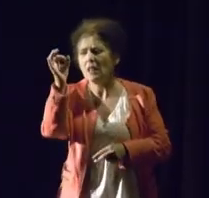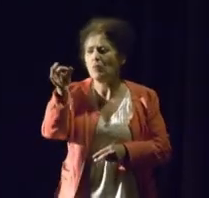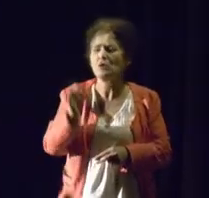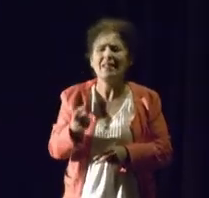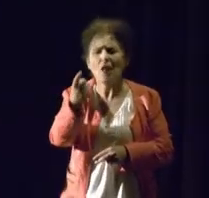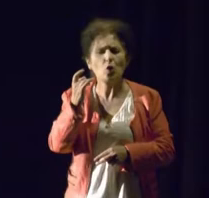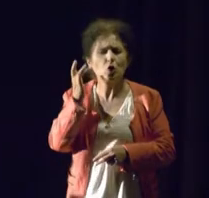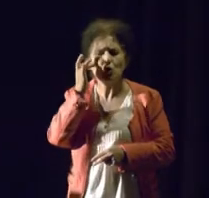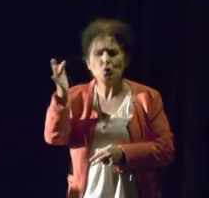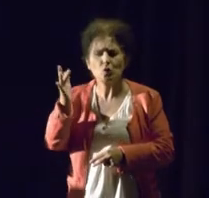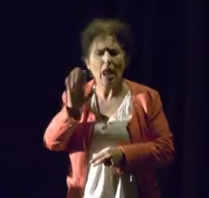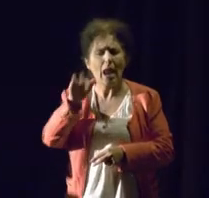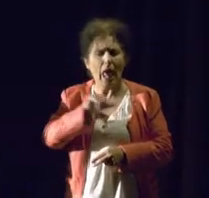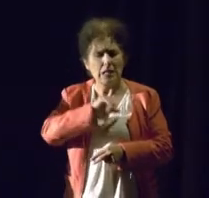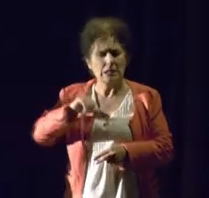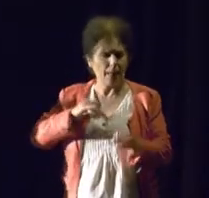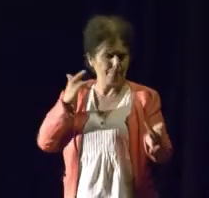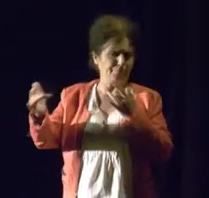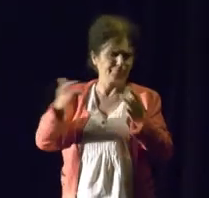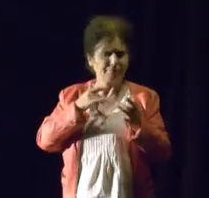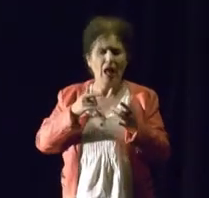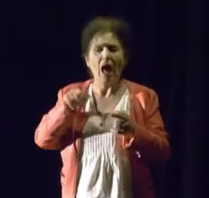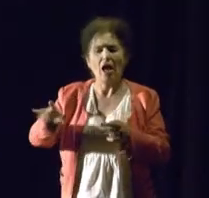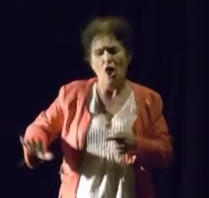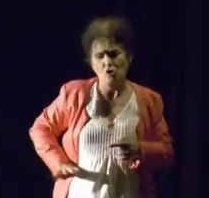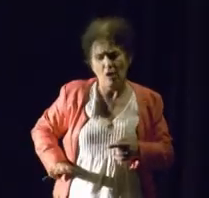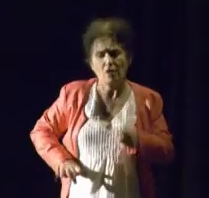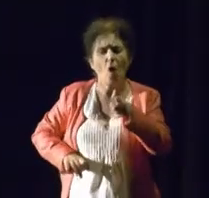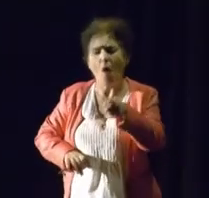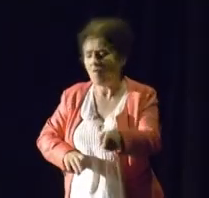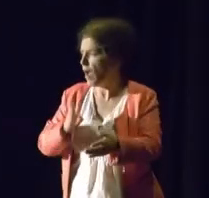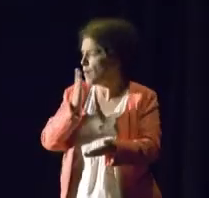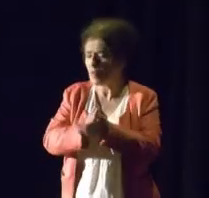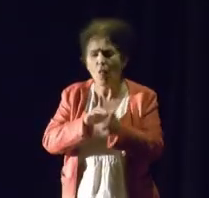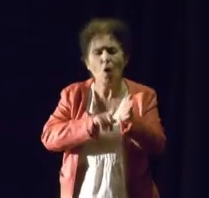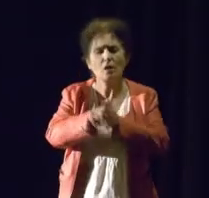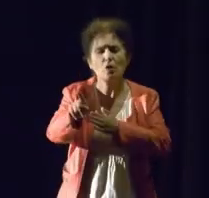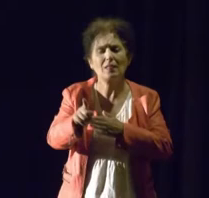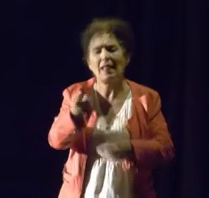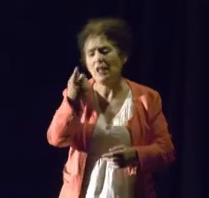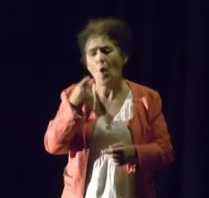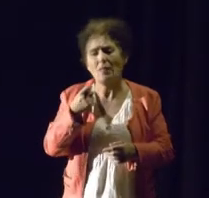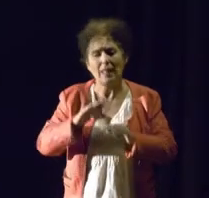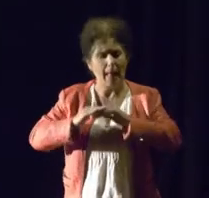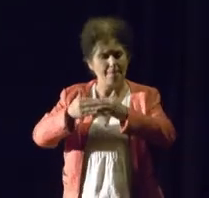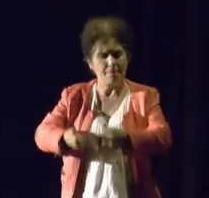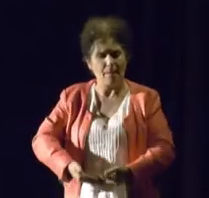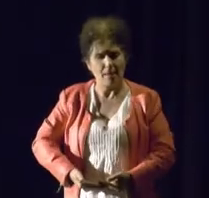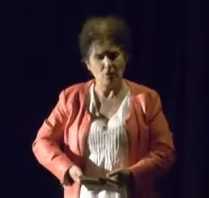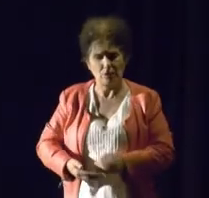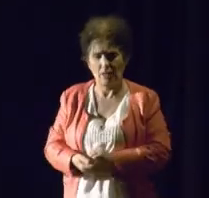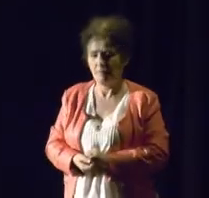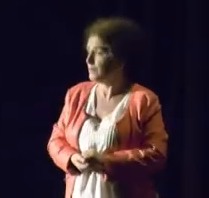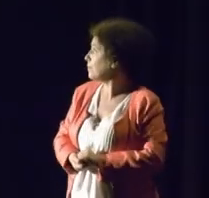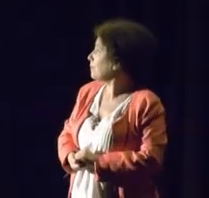20-30% од случаите на автоимуна болест, кај жените, тоа било резултат на бременоста.